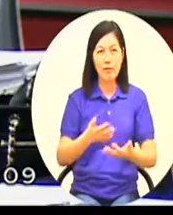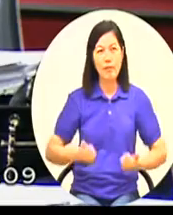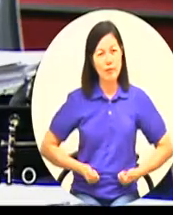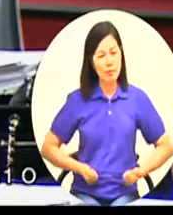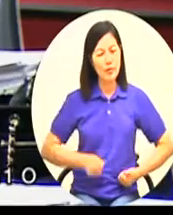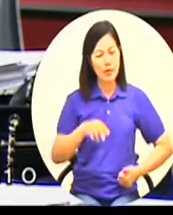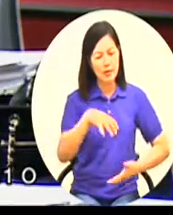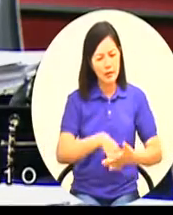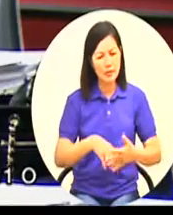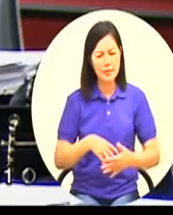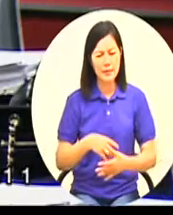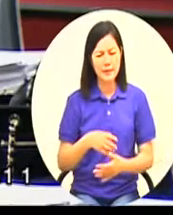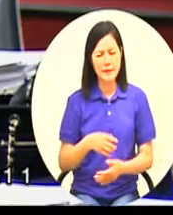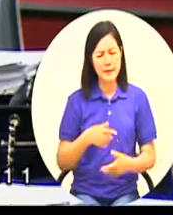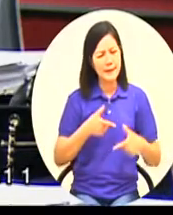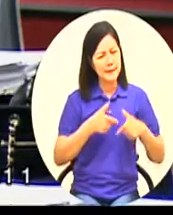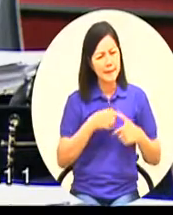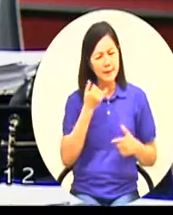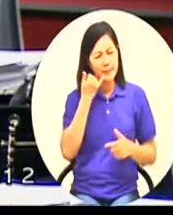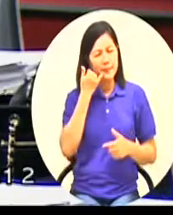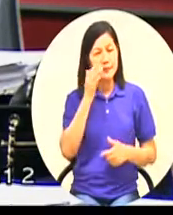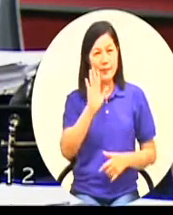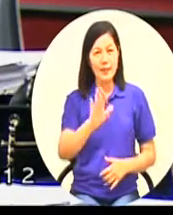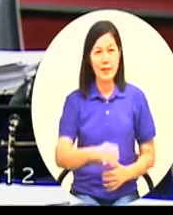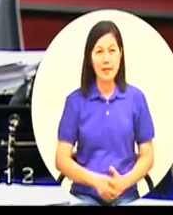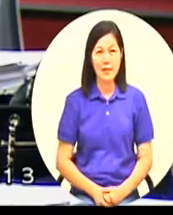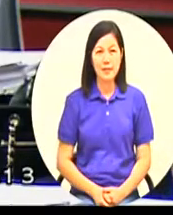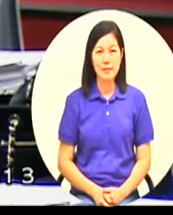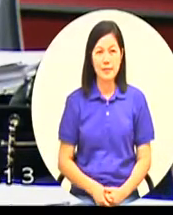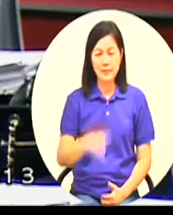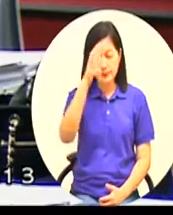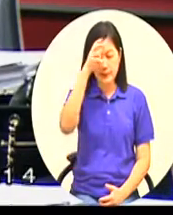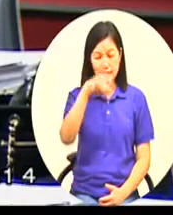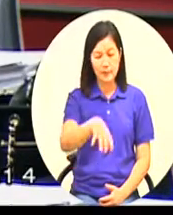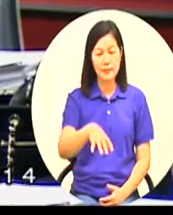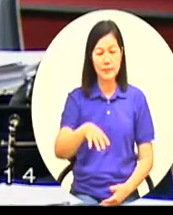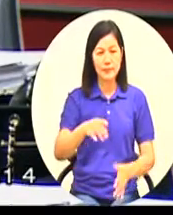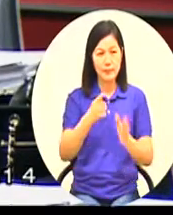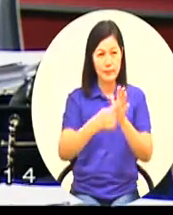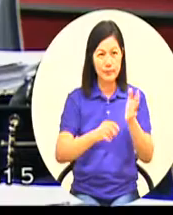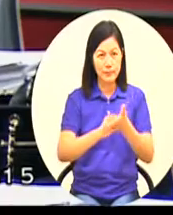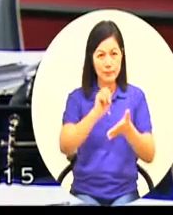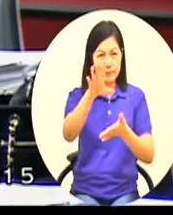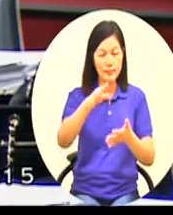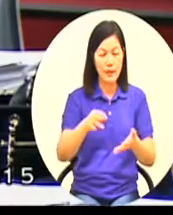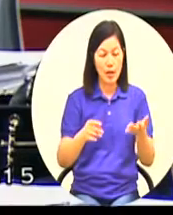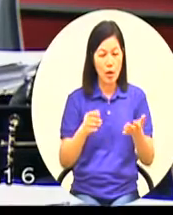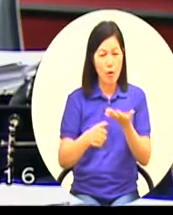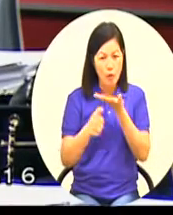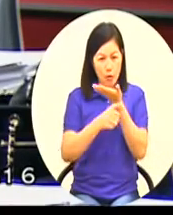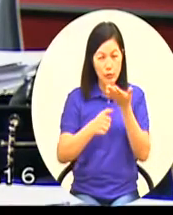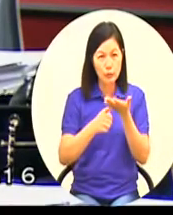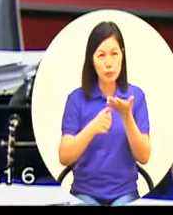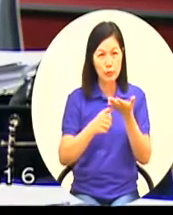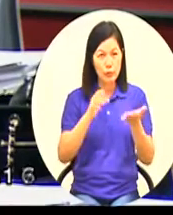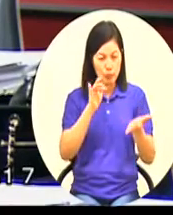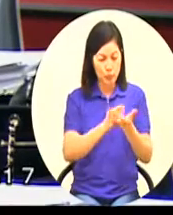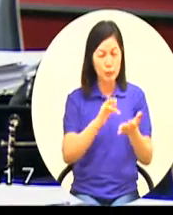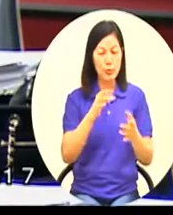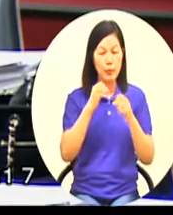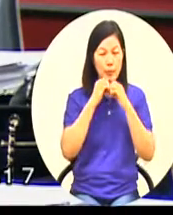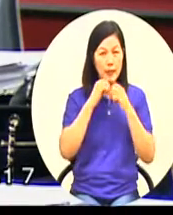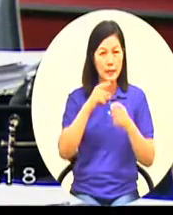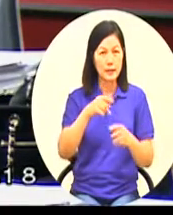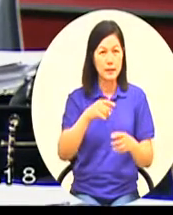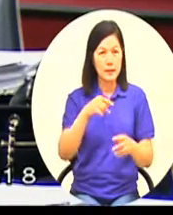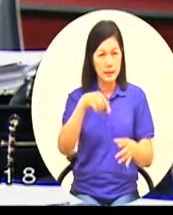点心酸呐、啊。那在这里呢，警察局的简报里面，在毒品的部分，这个每一个会期我大